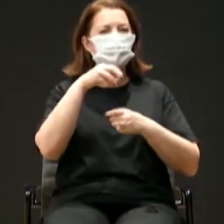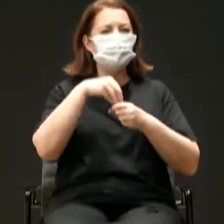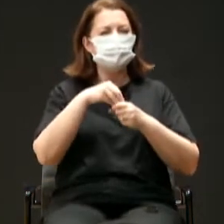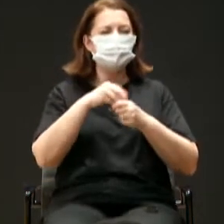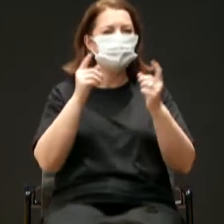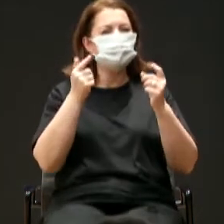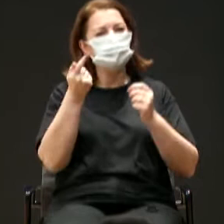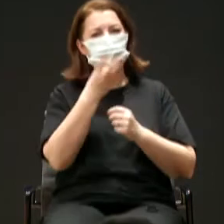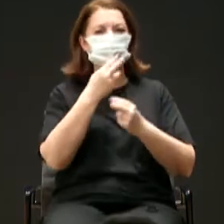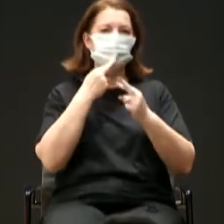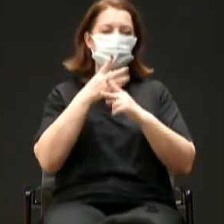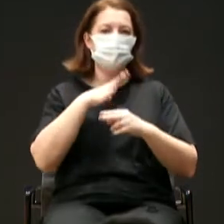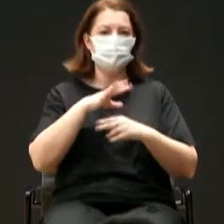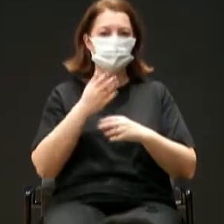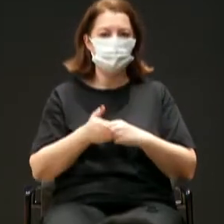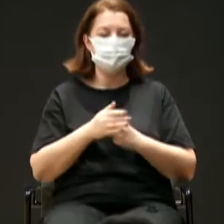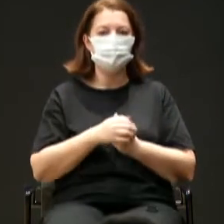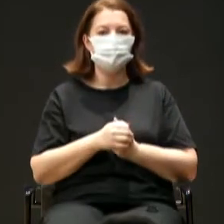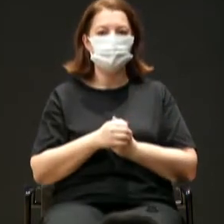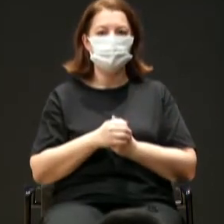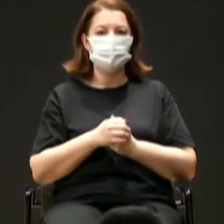etmek isterim.